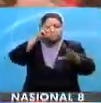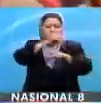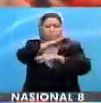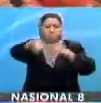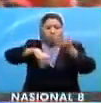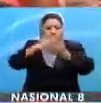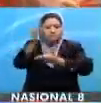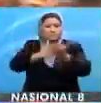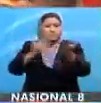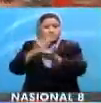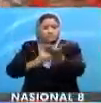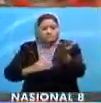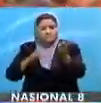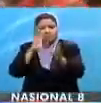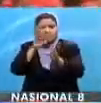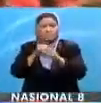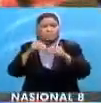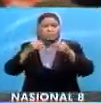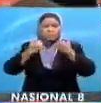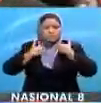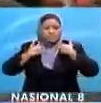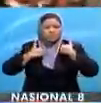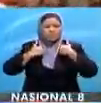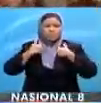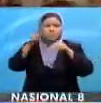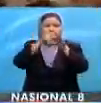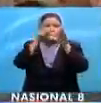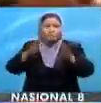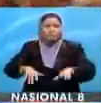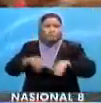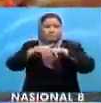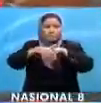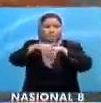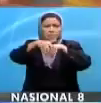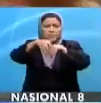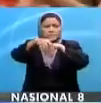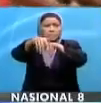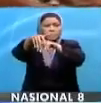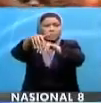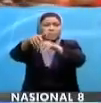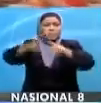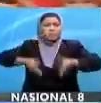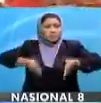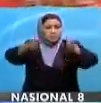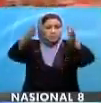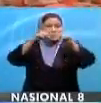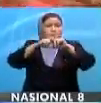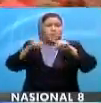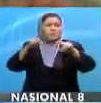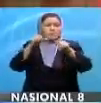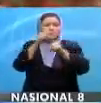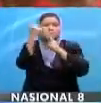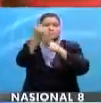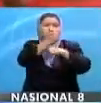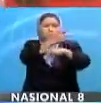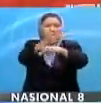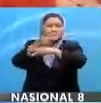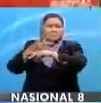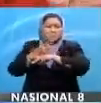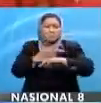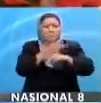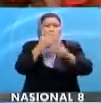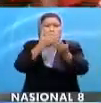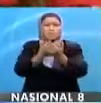Meski ada peserta berarak di jalan-jalan utama, keadaan dikawal baik pihak polis. Ribuan peserta berhimpun di Padang